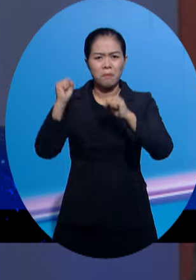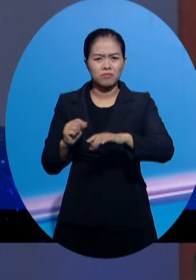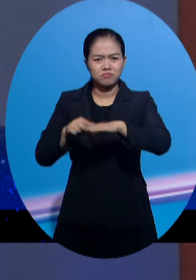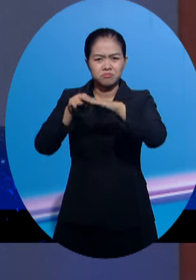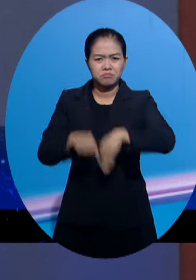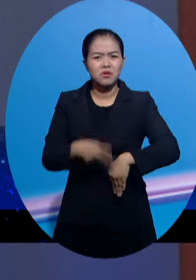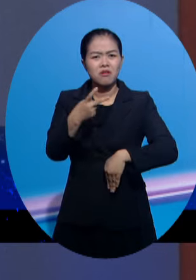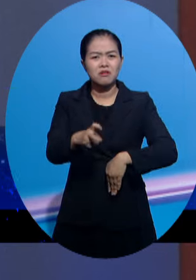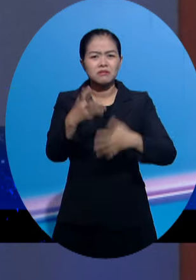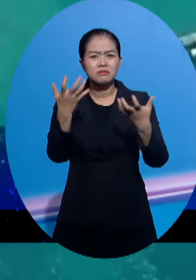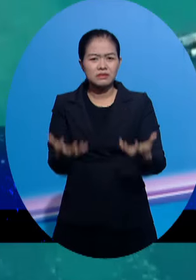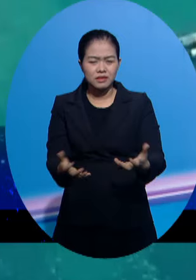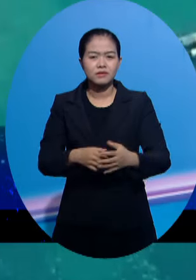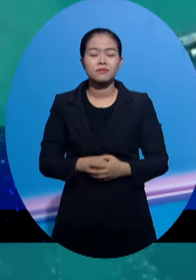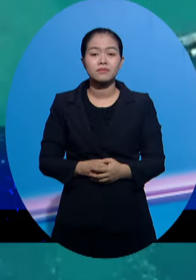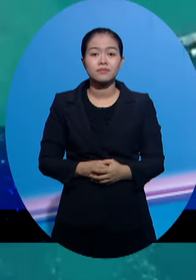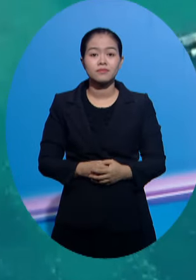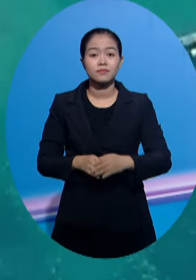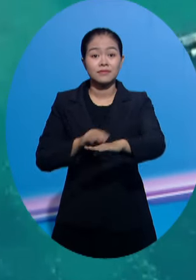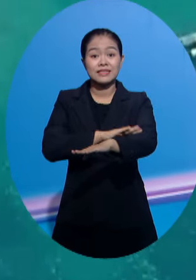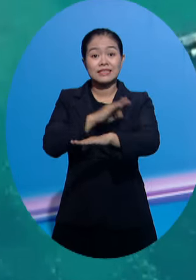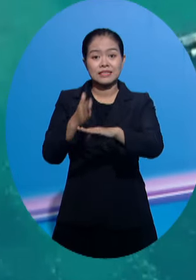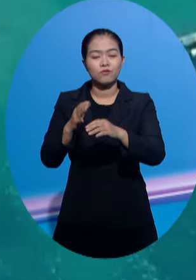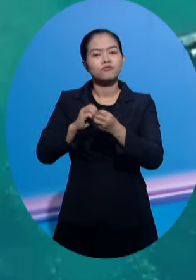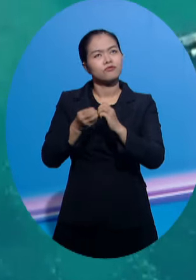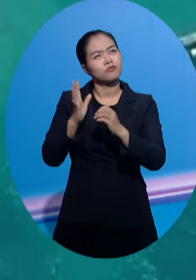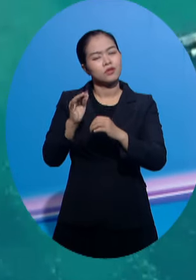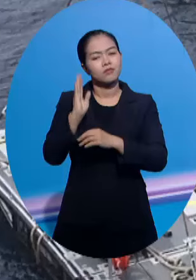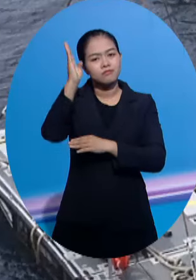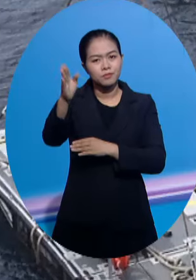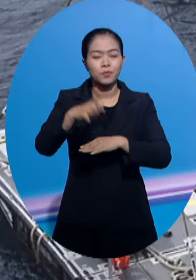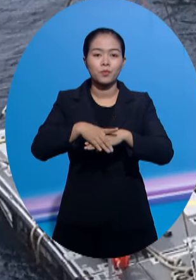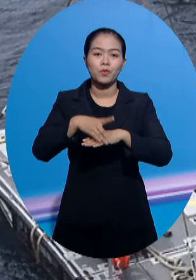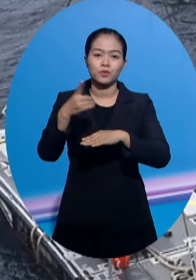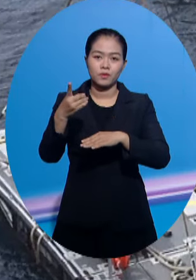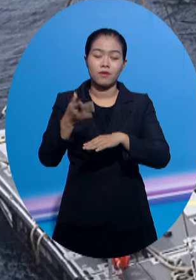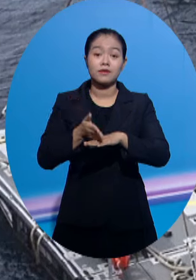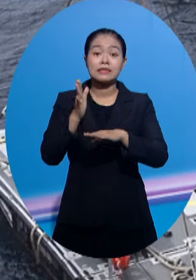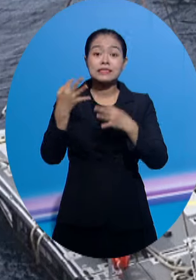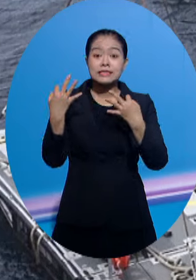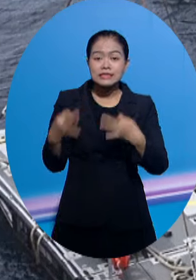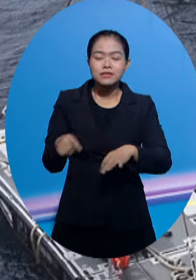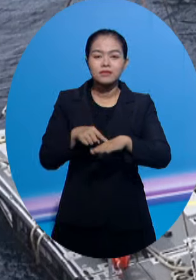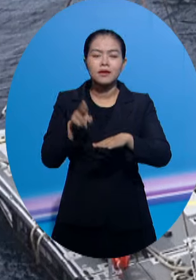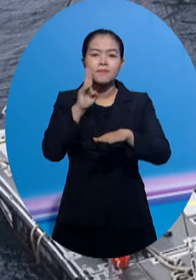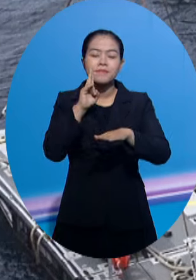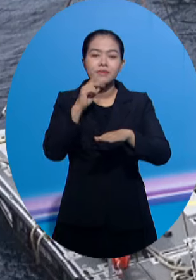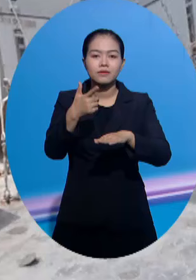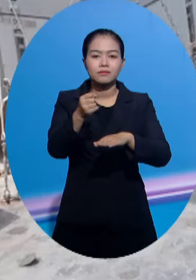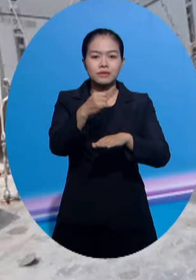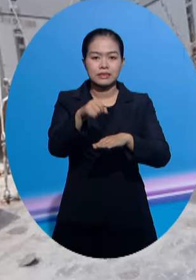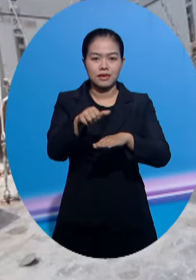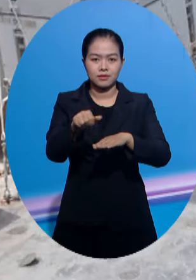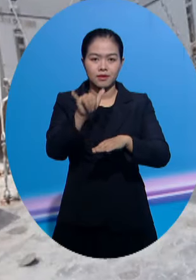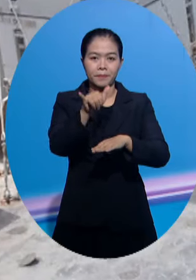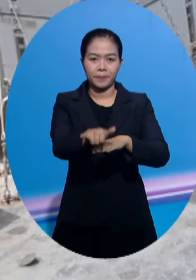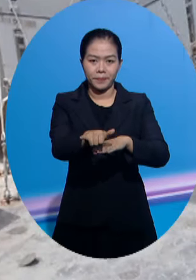ứng biến động thời tiết Từ Bắc Phi cầu tàu sẽ được sửa chữa trong hơn một tuần và cần trải qua quá trình Neo đầu lại ở bờ biển giả gaza lầu